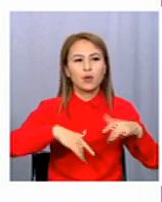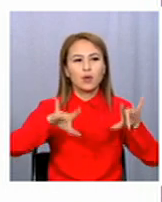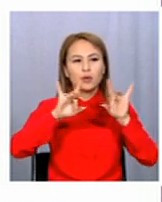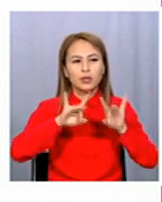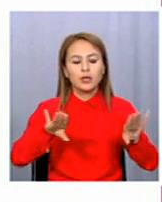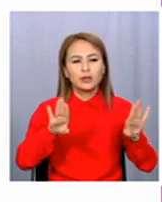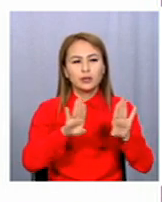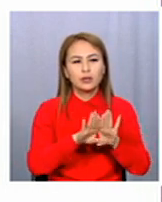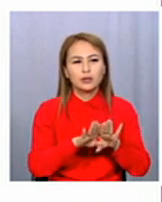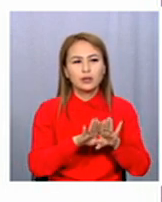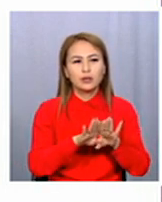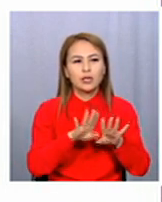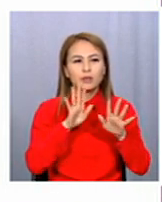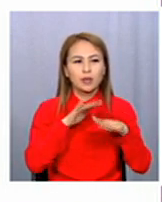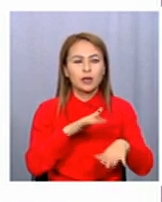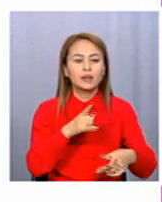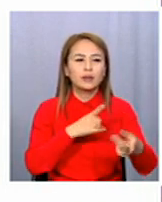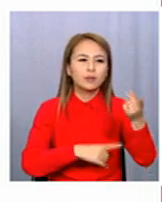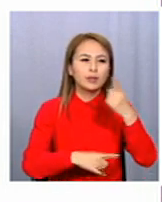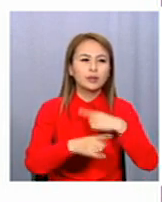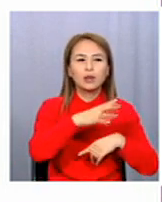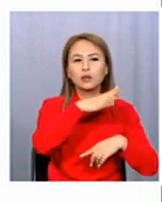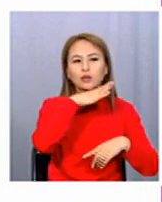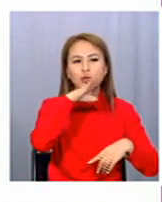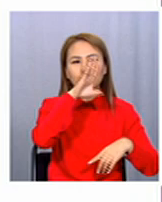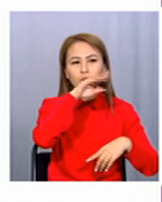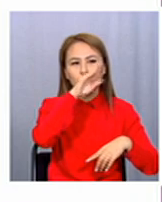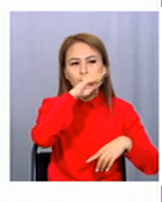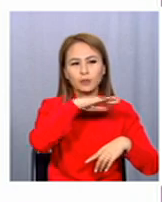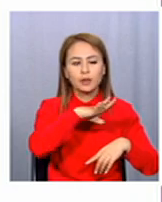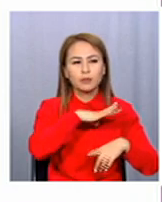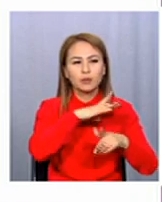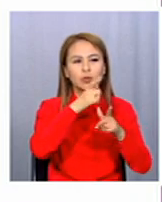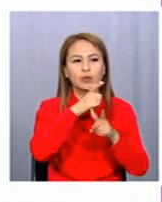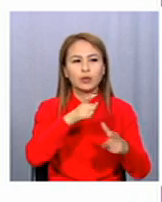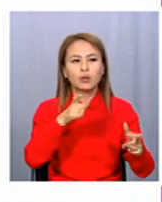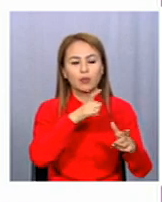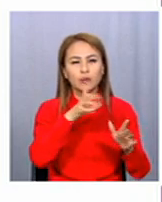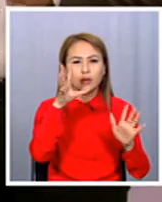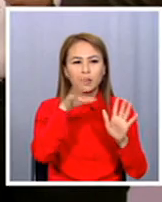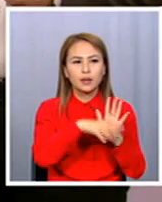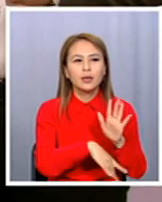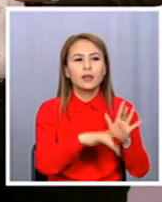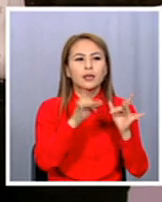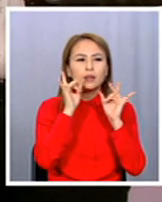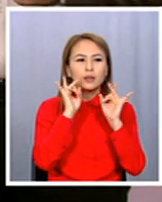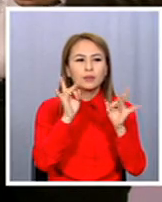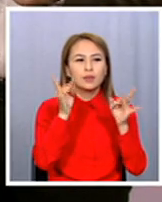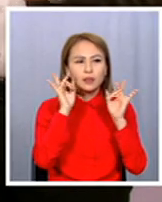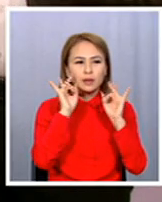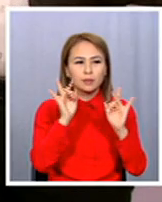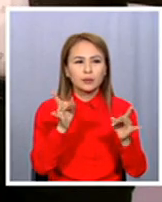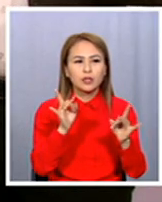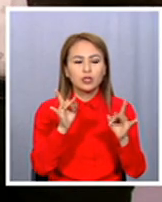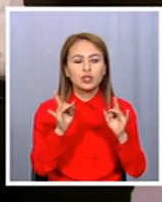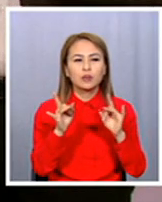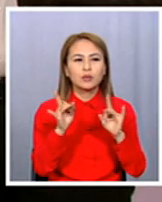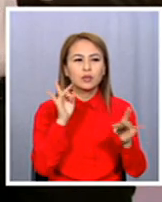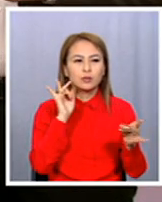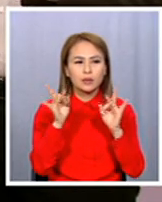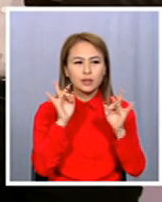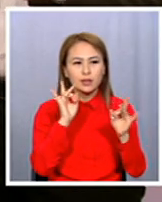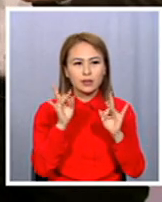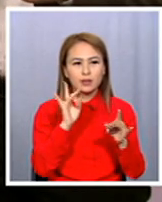отырғандай. Жайылымнан қайтқан мыңдаған үйрек суылдап келіп, көлге қонады. Қыбыр-қыбыр,